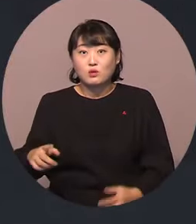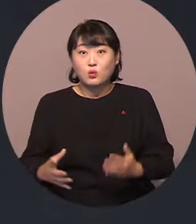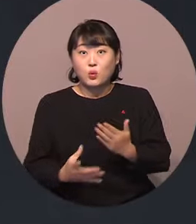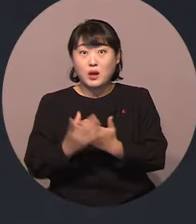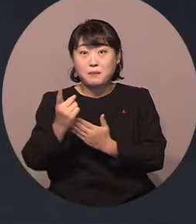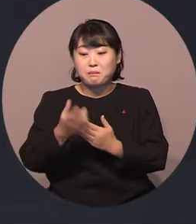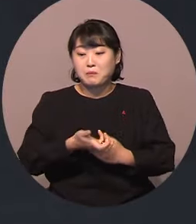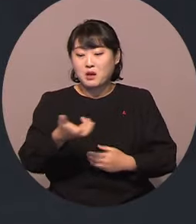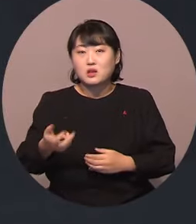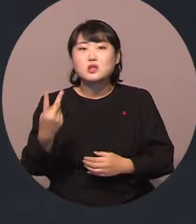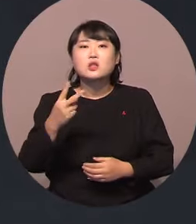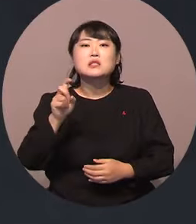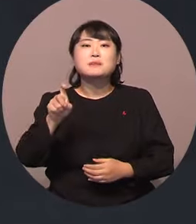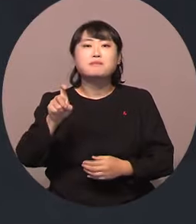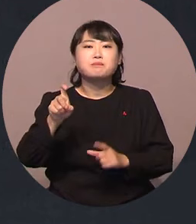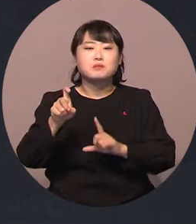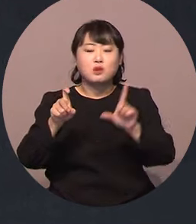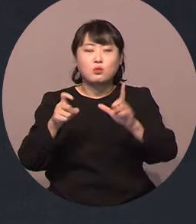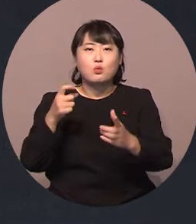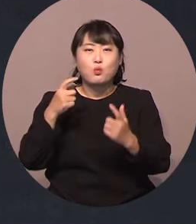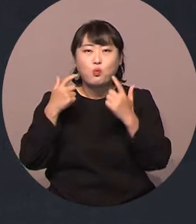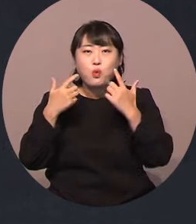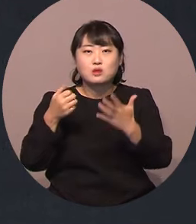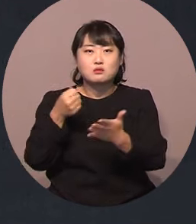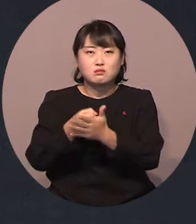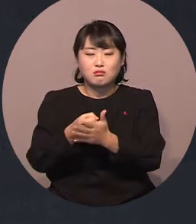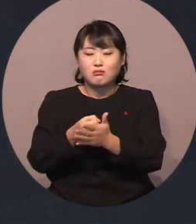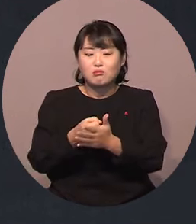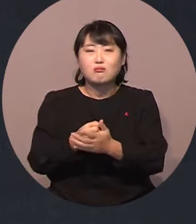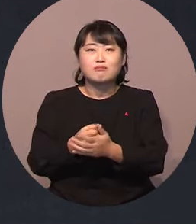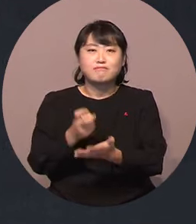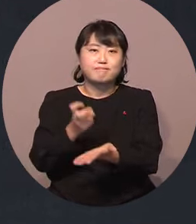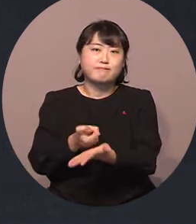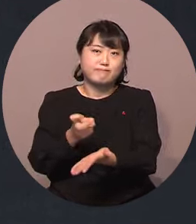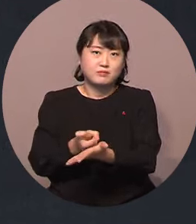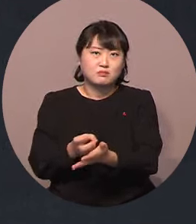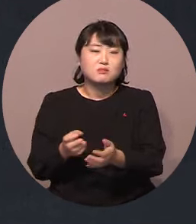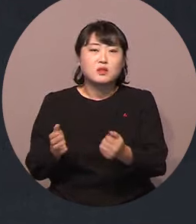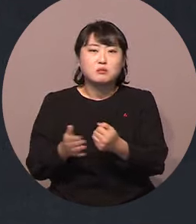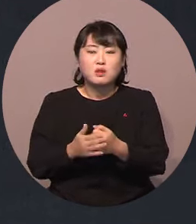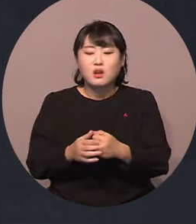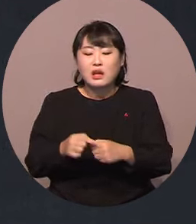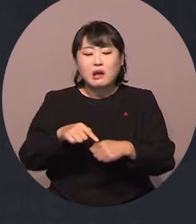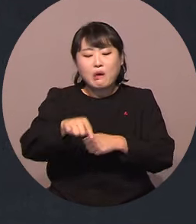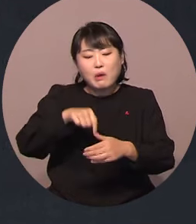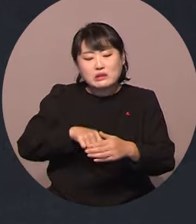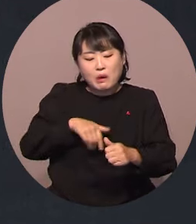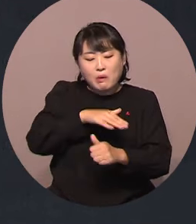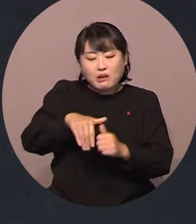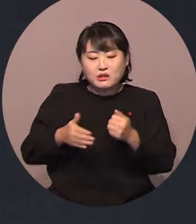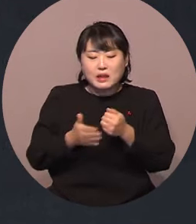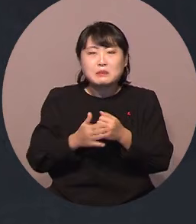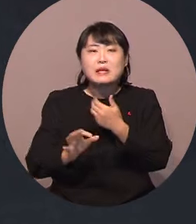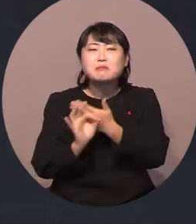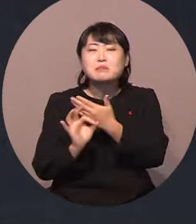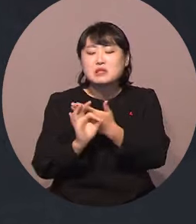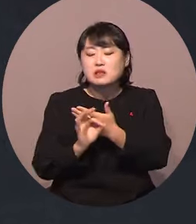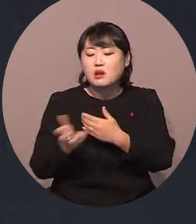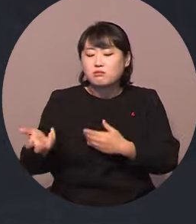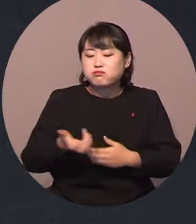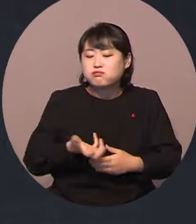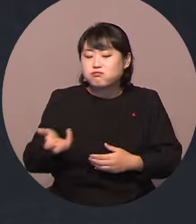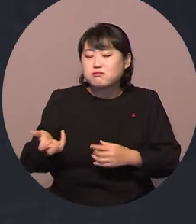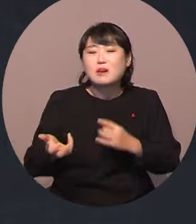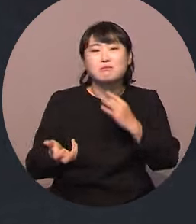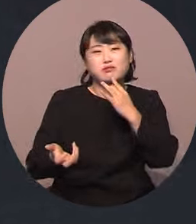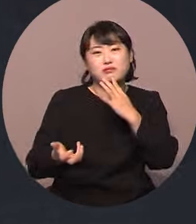이전은 2010년 확정돼 일관되게 유지된 방침이며 그동안 대내외적 여건에 의해 시적으로 제동이 이루어진